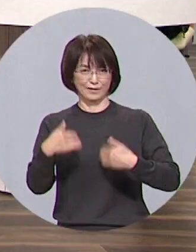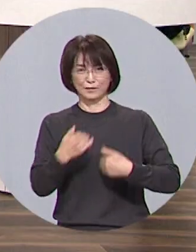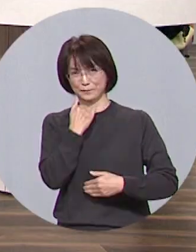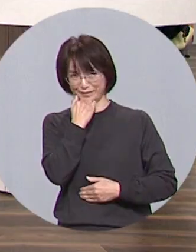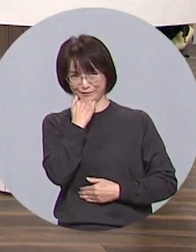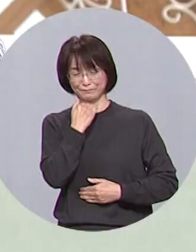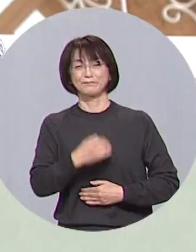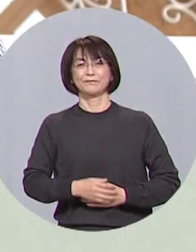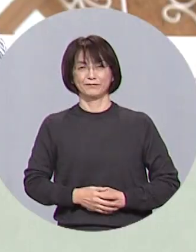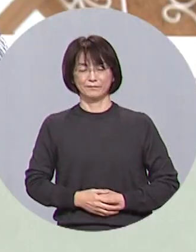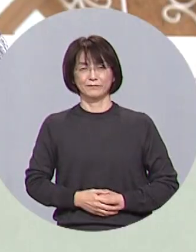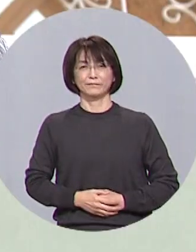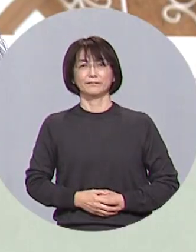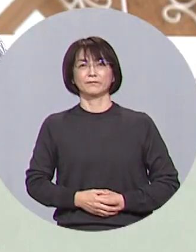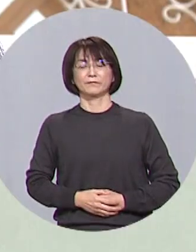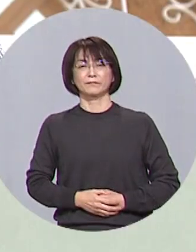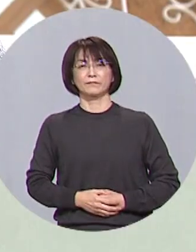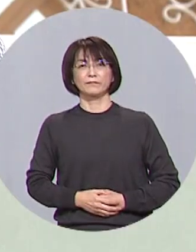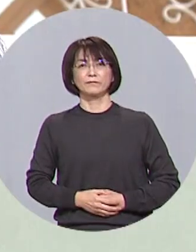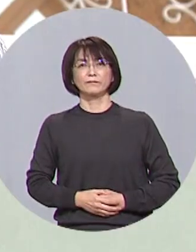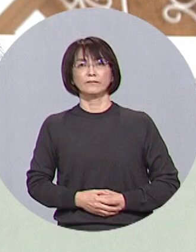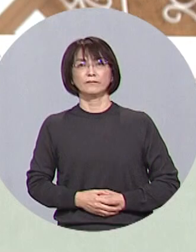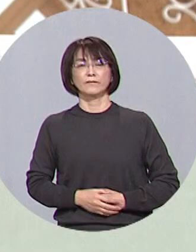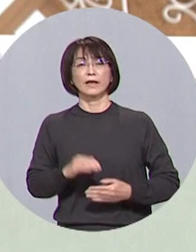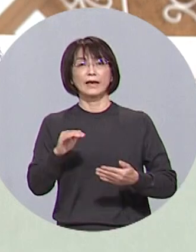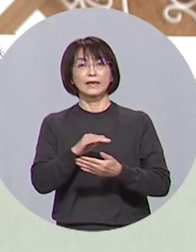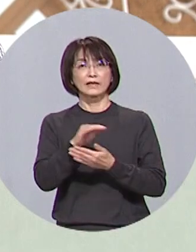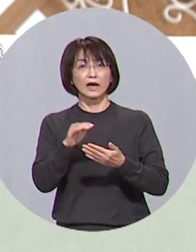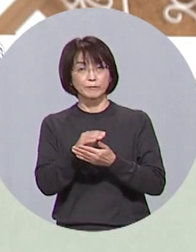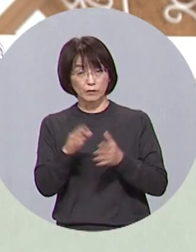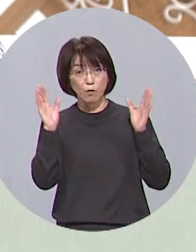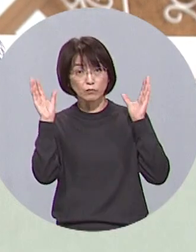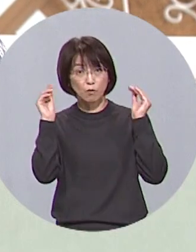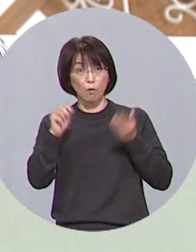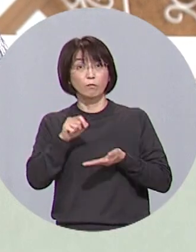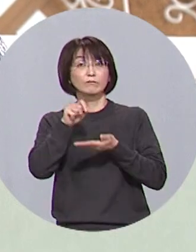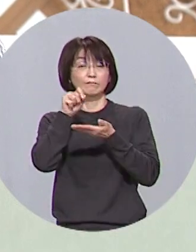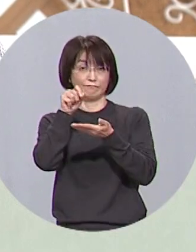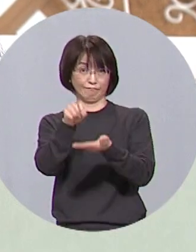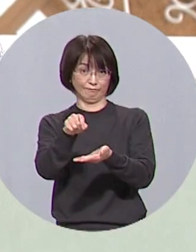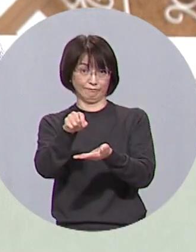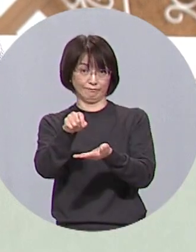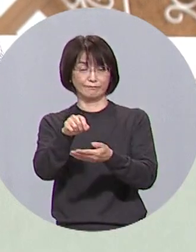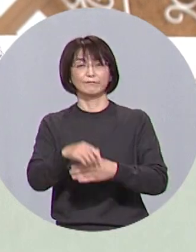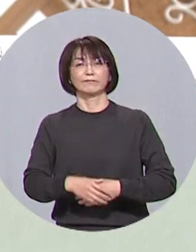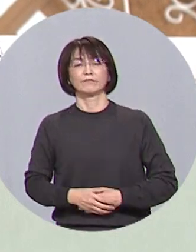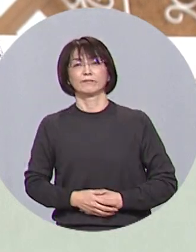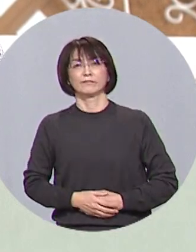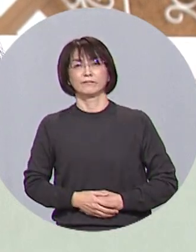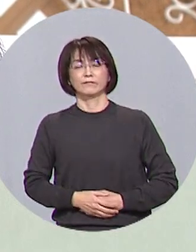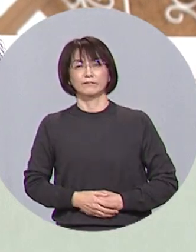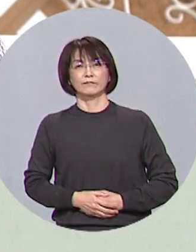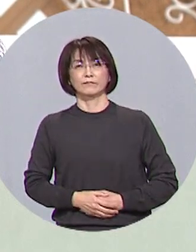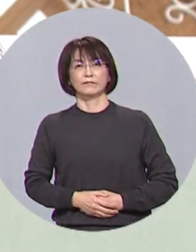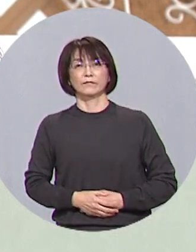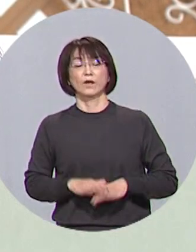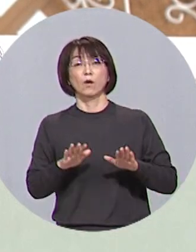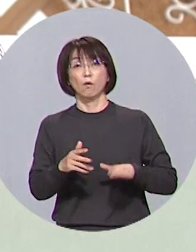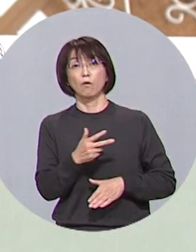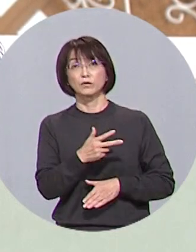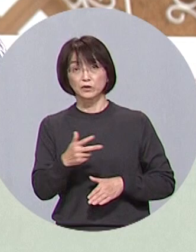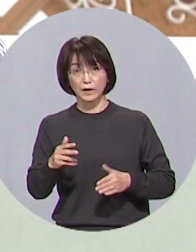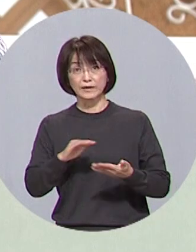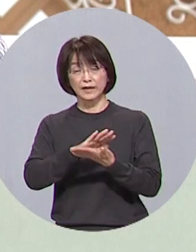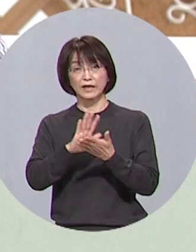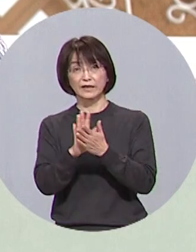に。続いては埼玉の耳寄り情報をお届けする今玉ピックアップのコーナー。今週は